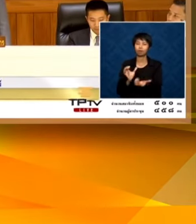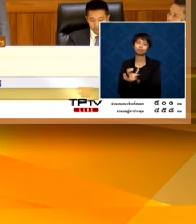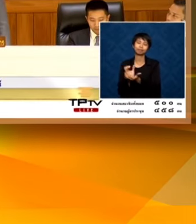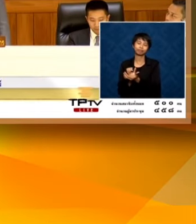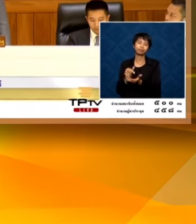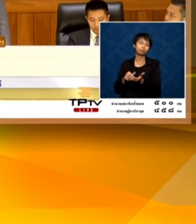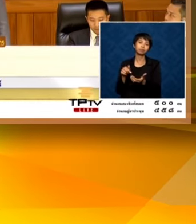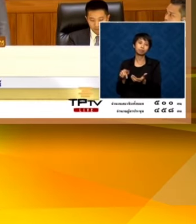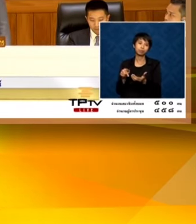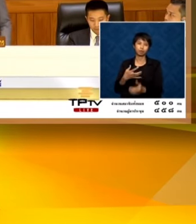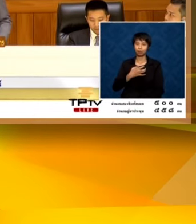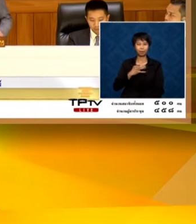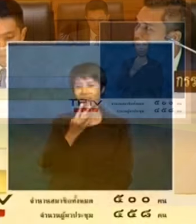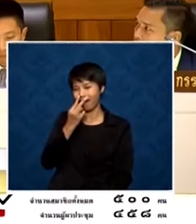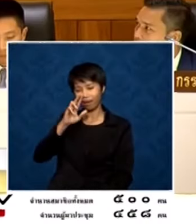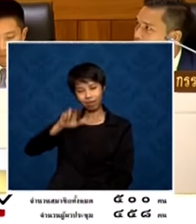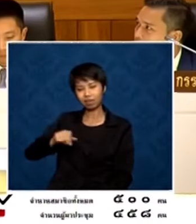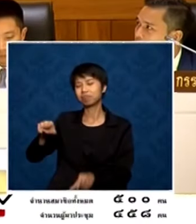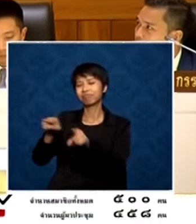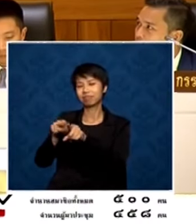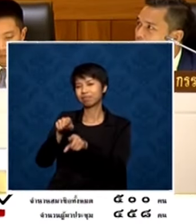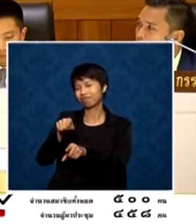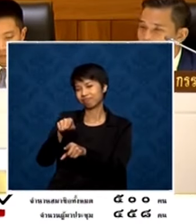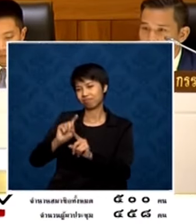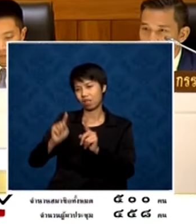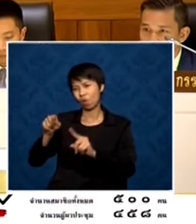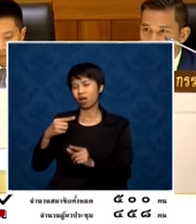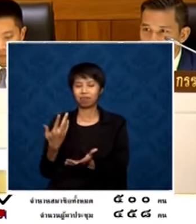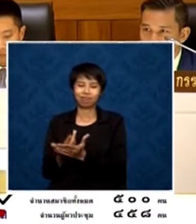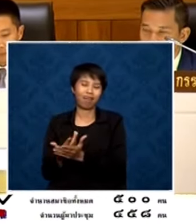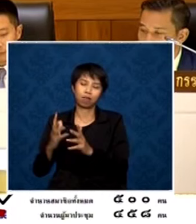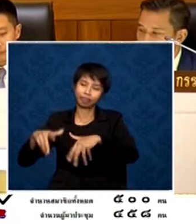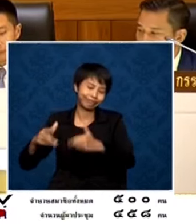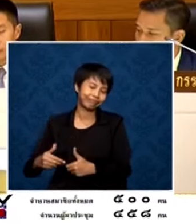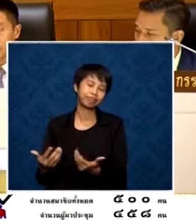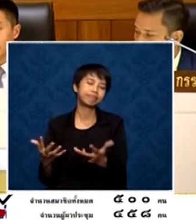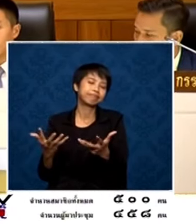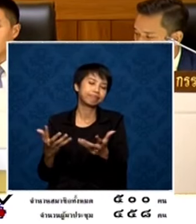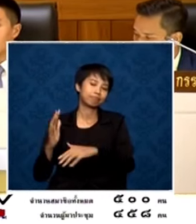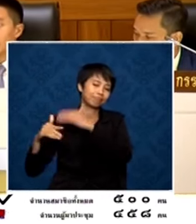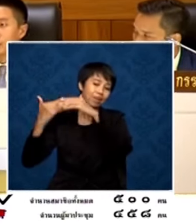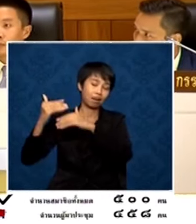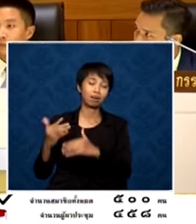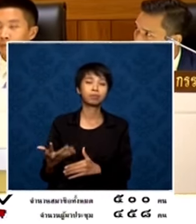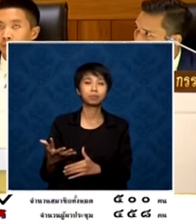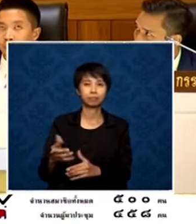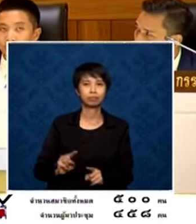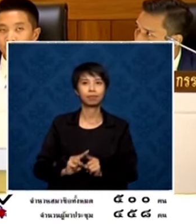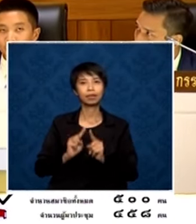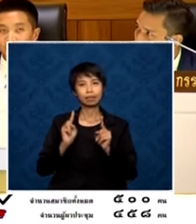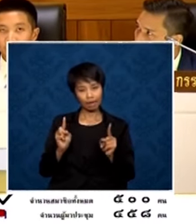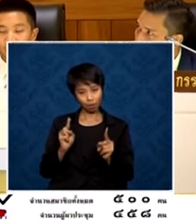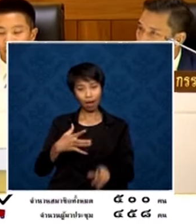Complexเนี่ยท่านผู้ชมฮะก็ต้องถือว่ามีความดุเดือดกันพอประมาณถึงขั้นว่าพรรคก้าว